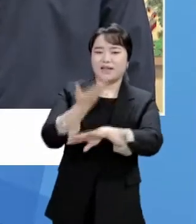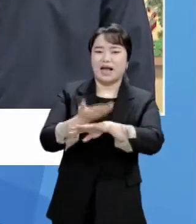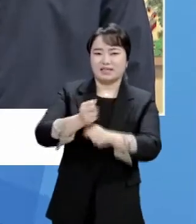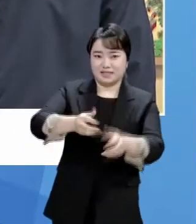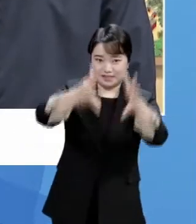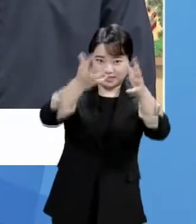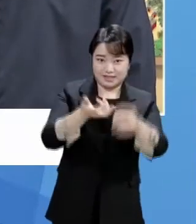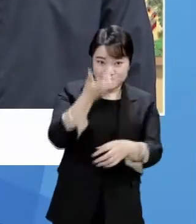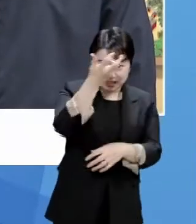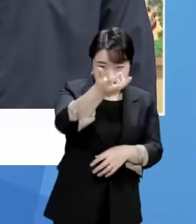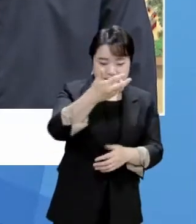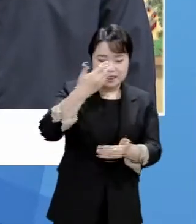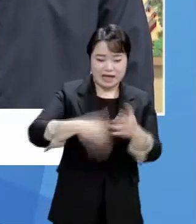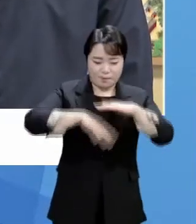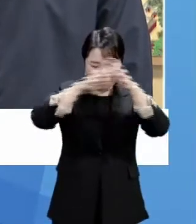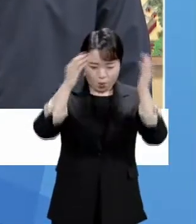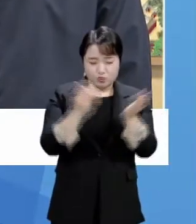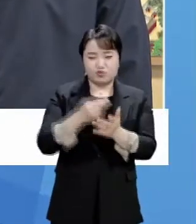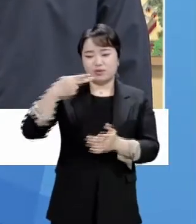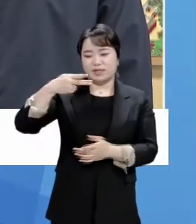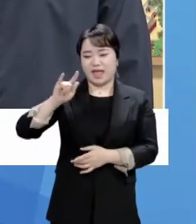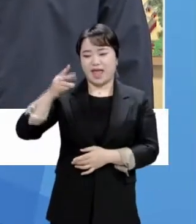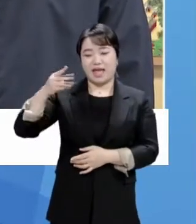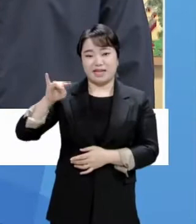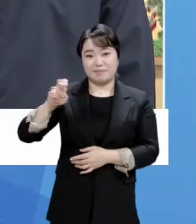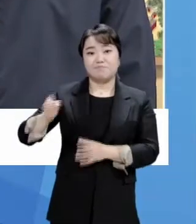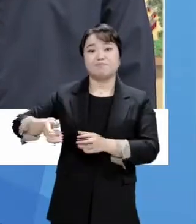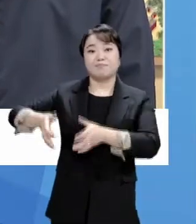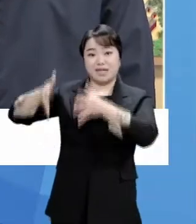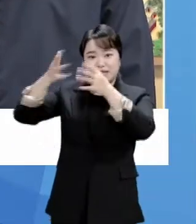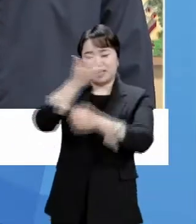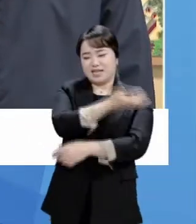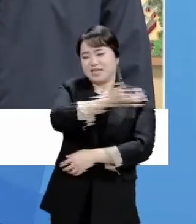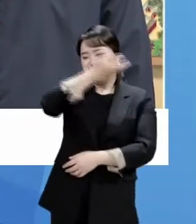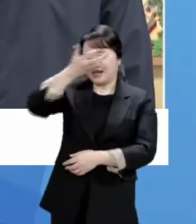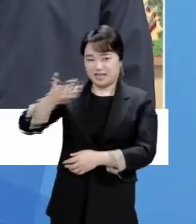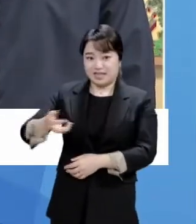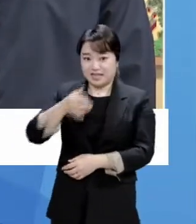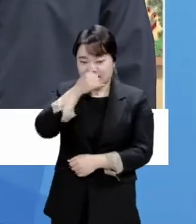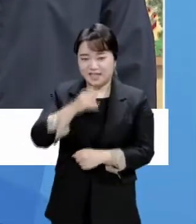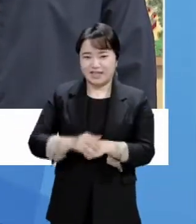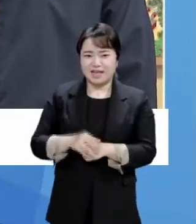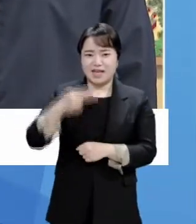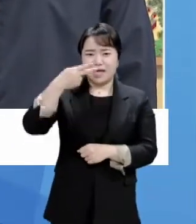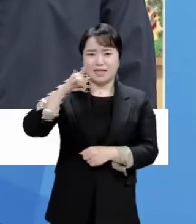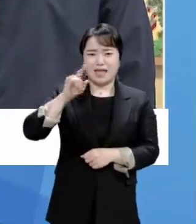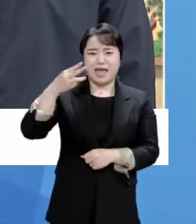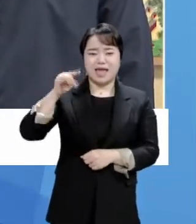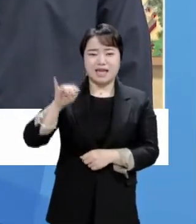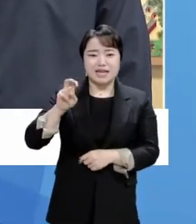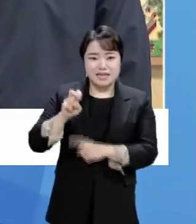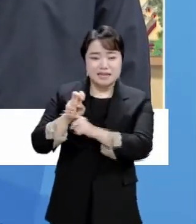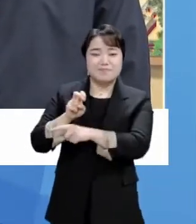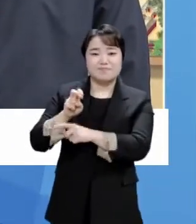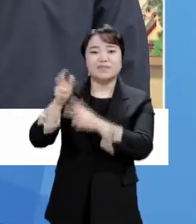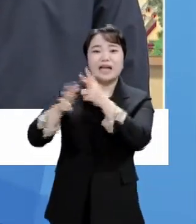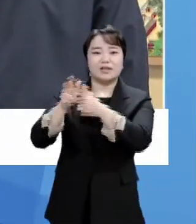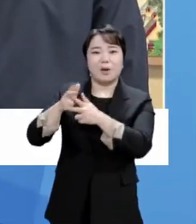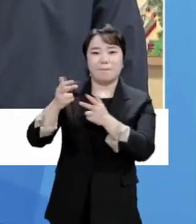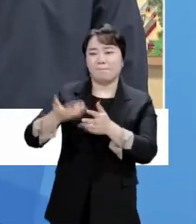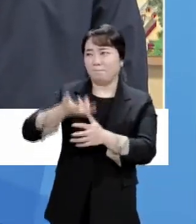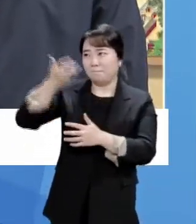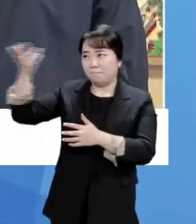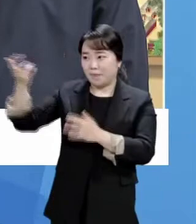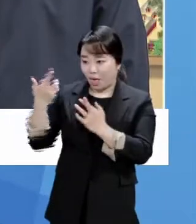이제 대림빌딩으로 나머지 부서가 다 왔는데요. 이 대림산업도 새로 집을 짓기 위해서 건물을 비워놨었어요.